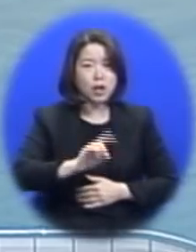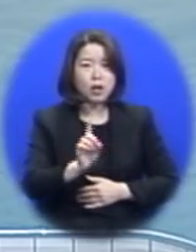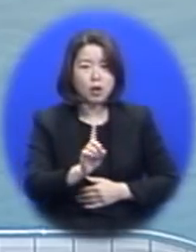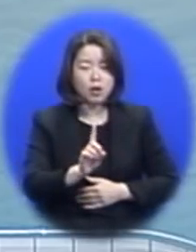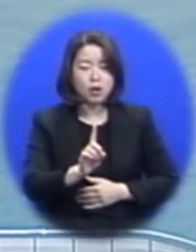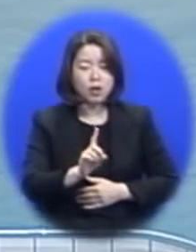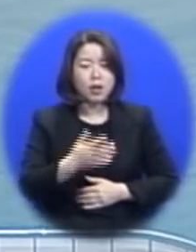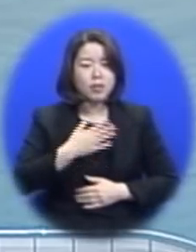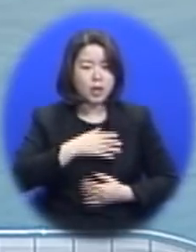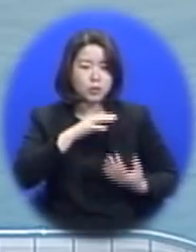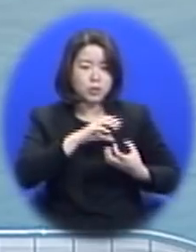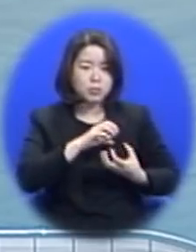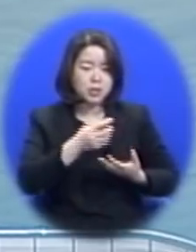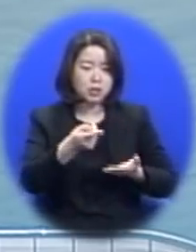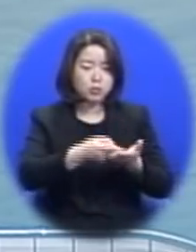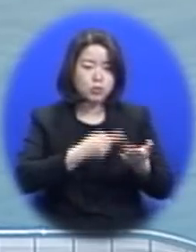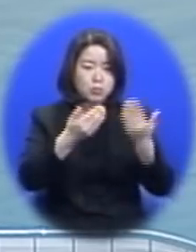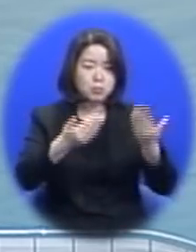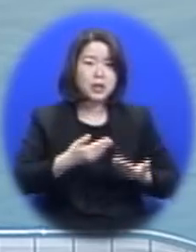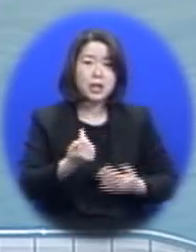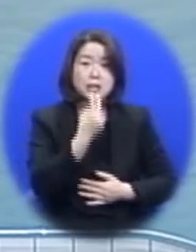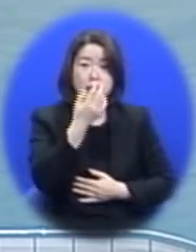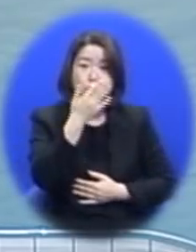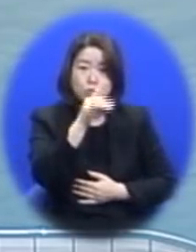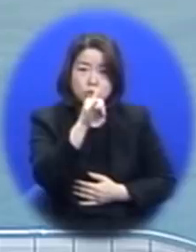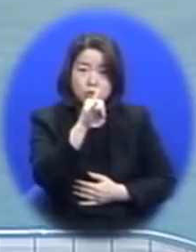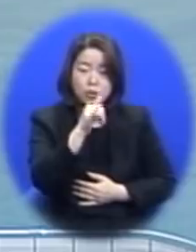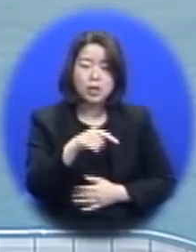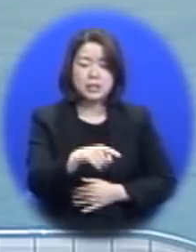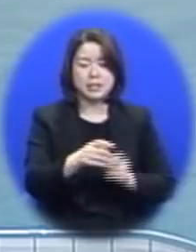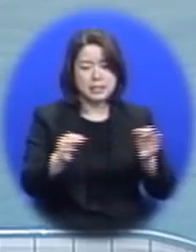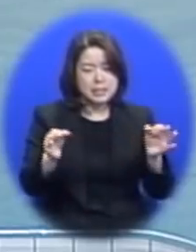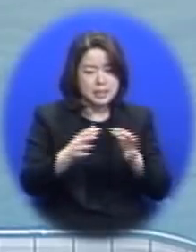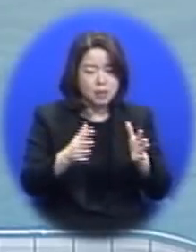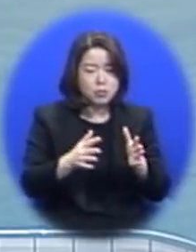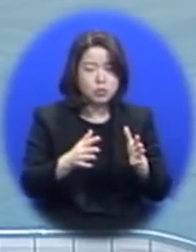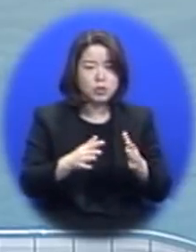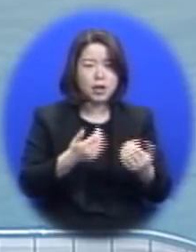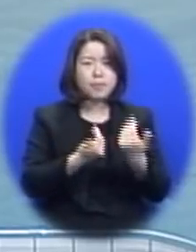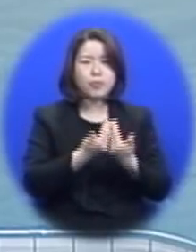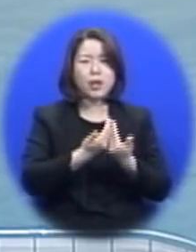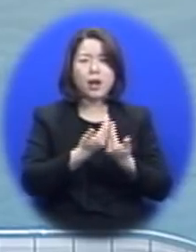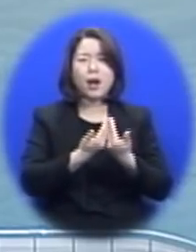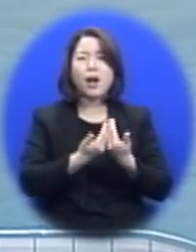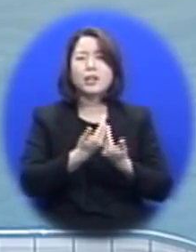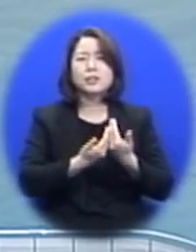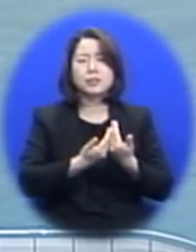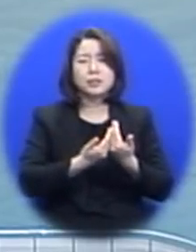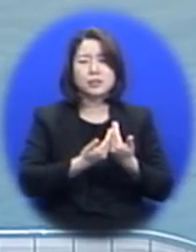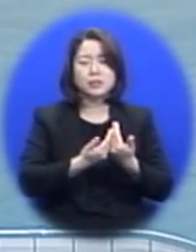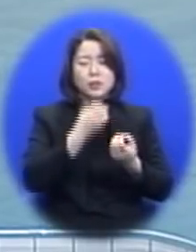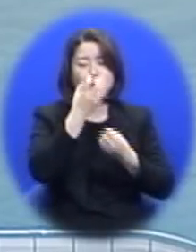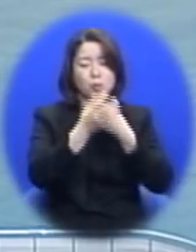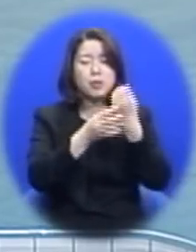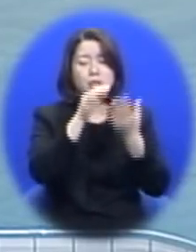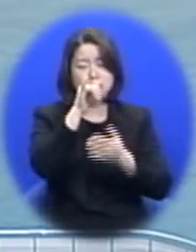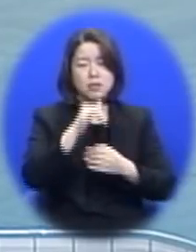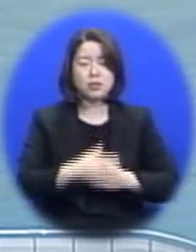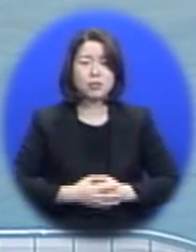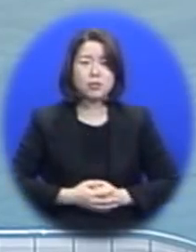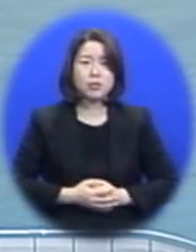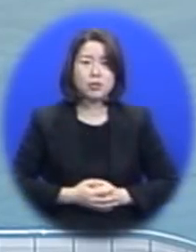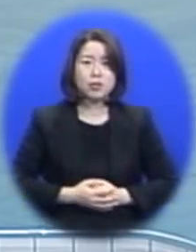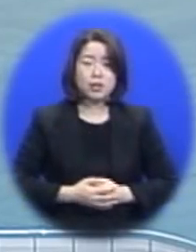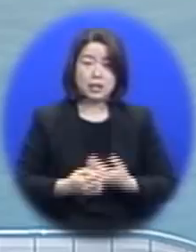이식을 받아야 사는데. 그 짧은 순간에 갈등을 고백하셨어요.